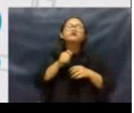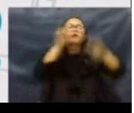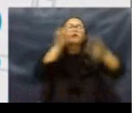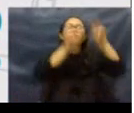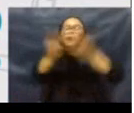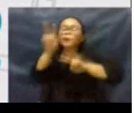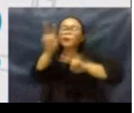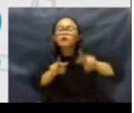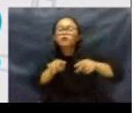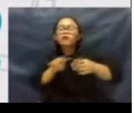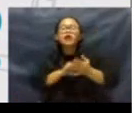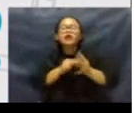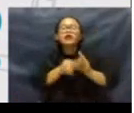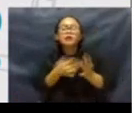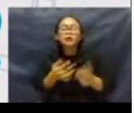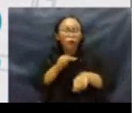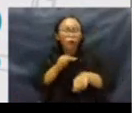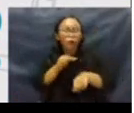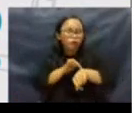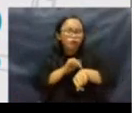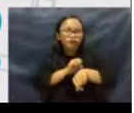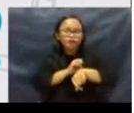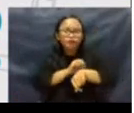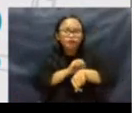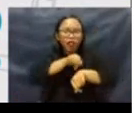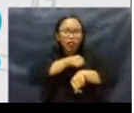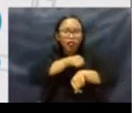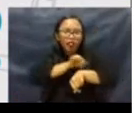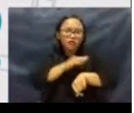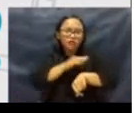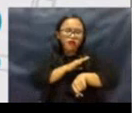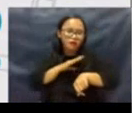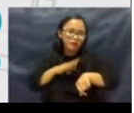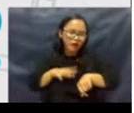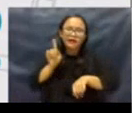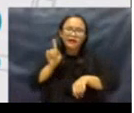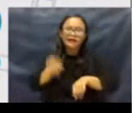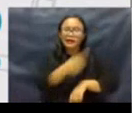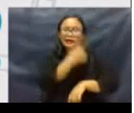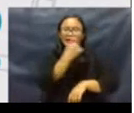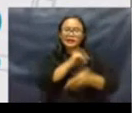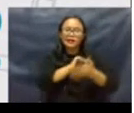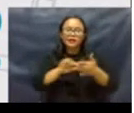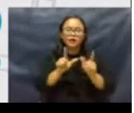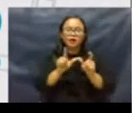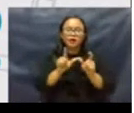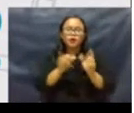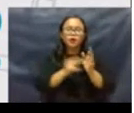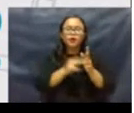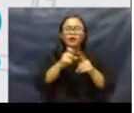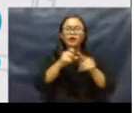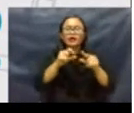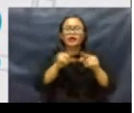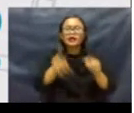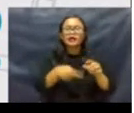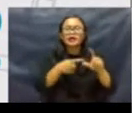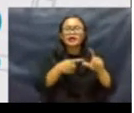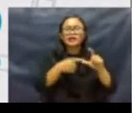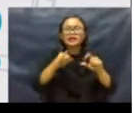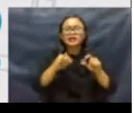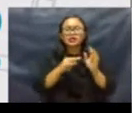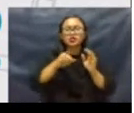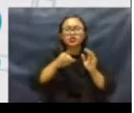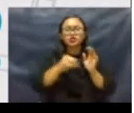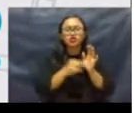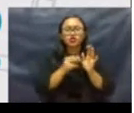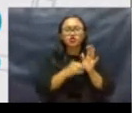makan waktu yang lama. Ini pertanyaannya dari Ibu Winda Amelia dari Sijunjung. Benar,